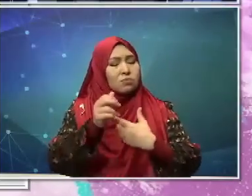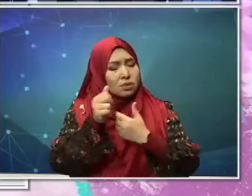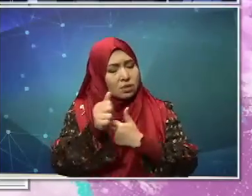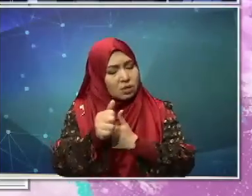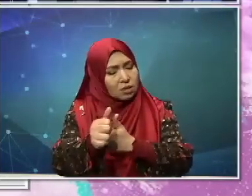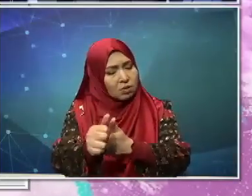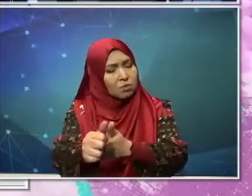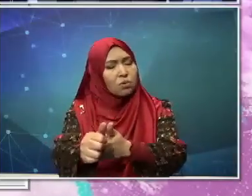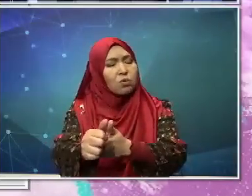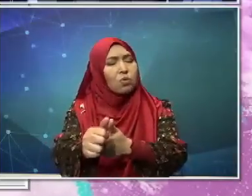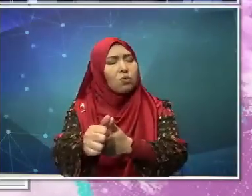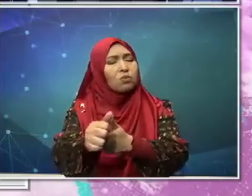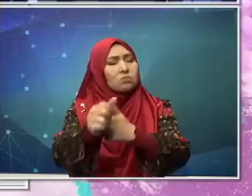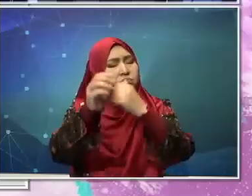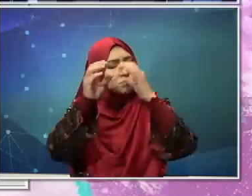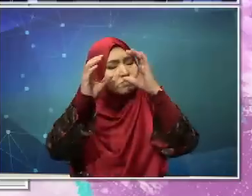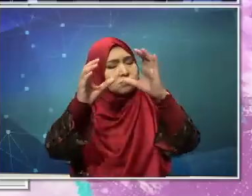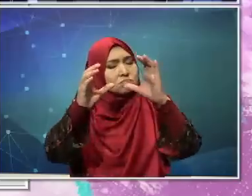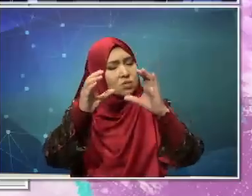aabad